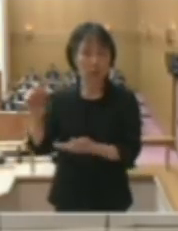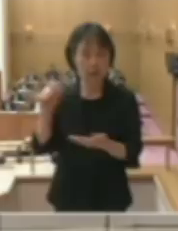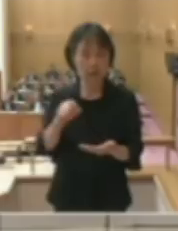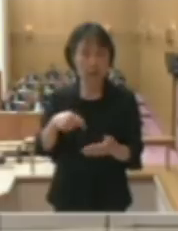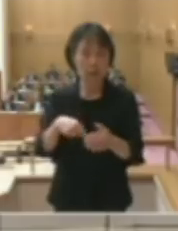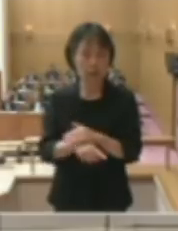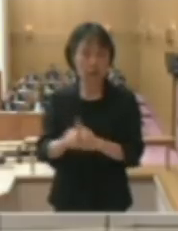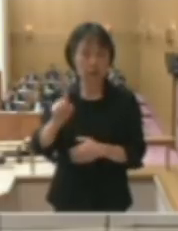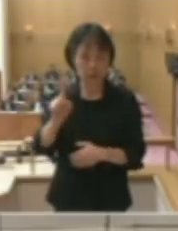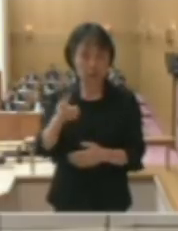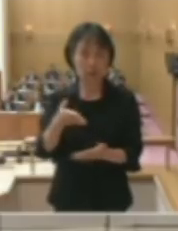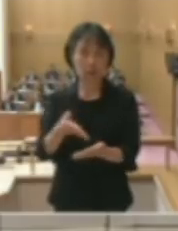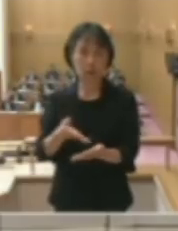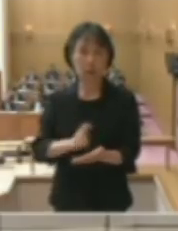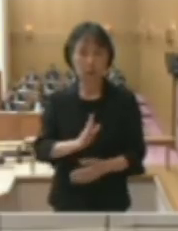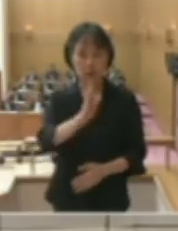ます。市長。